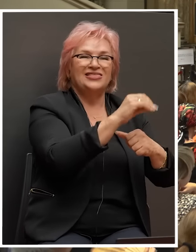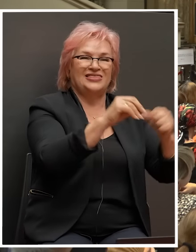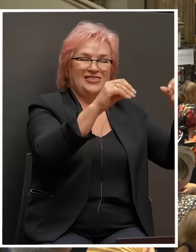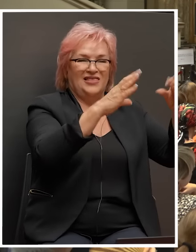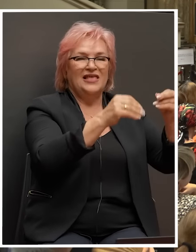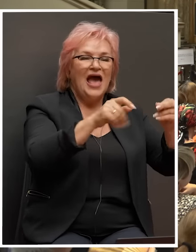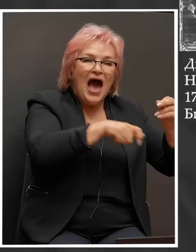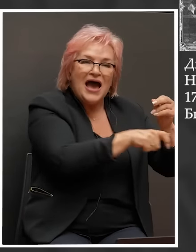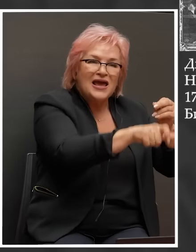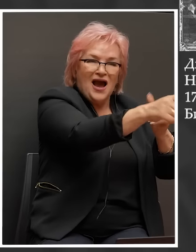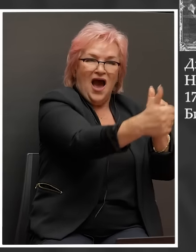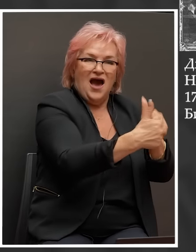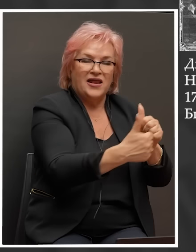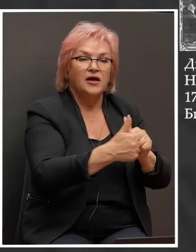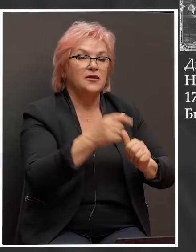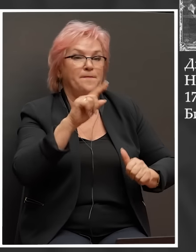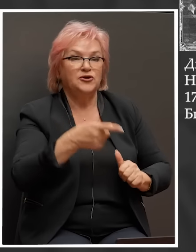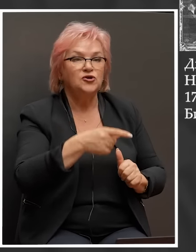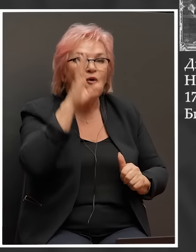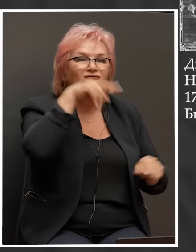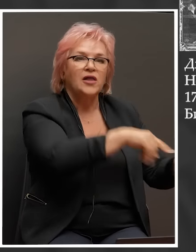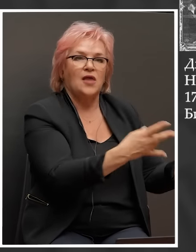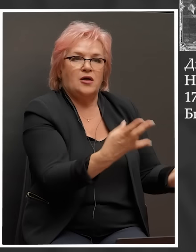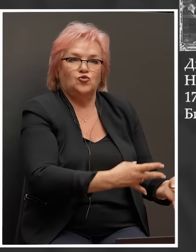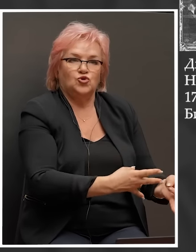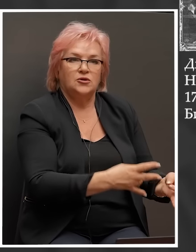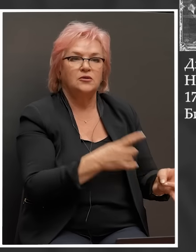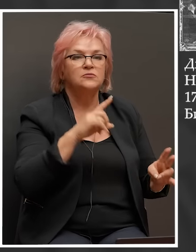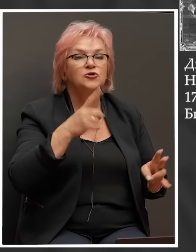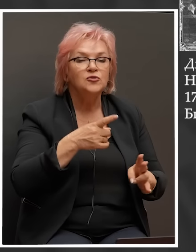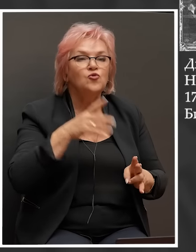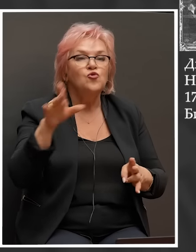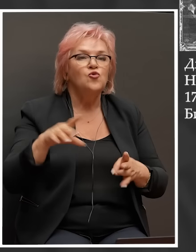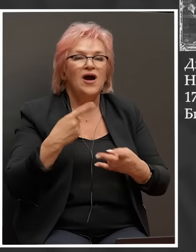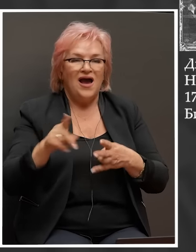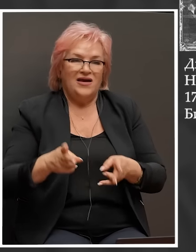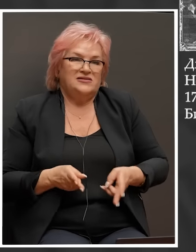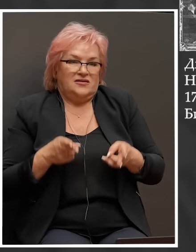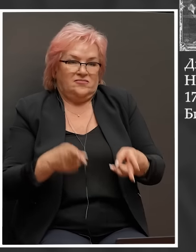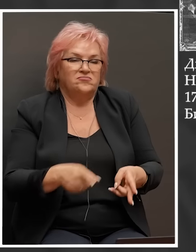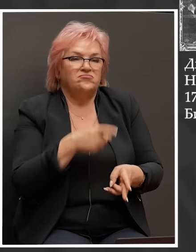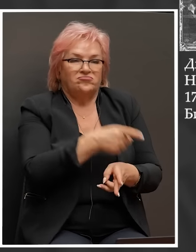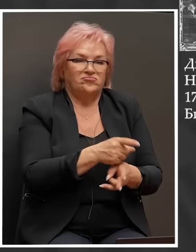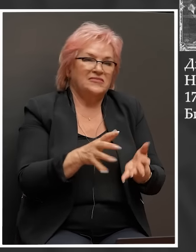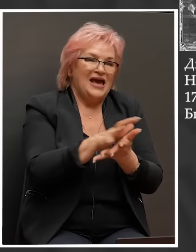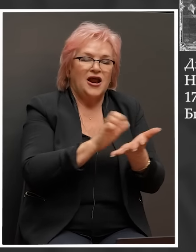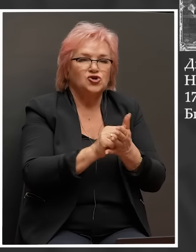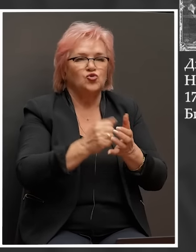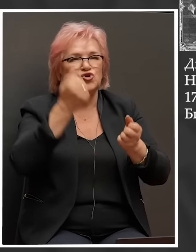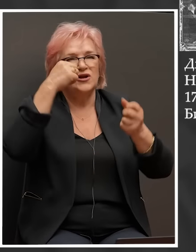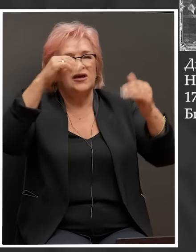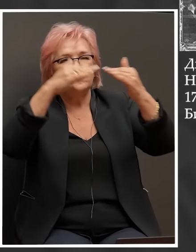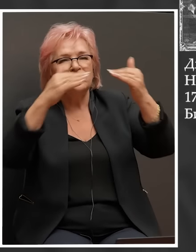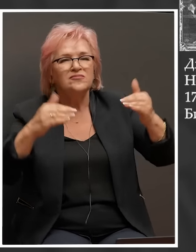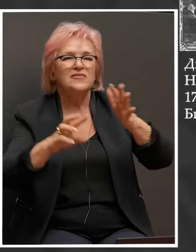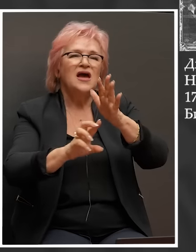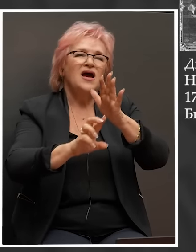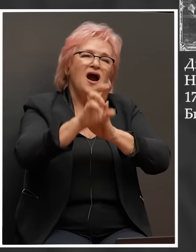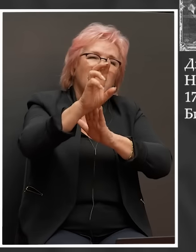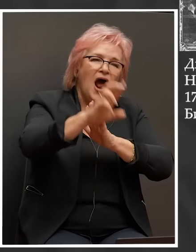рекой, Трастевере. Почему? Вода. Дело в том, что варвары разрушили не только прекрасные памятники, замечательные